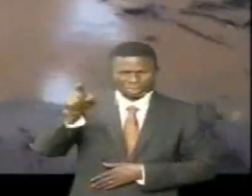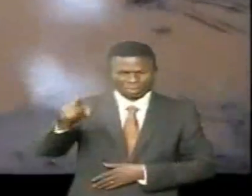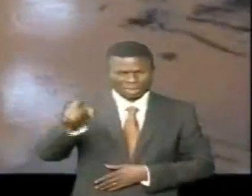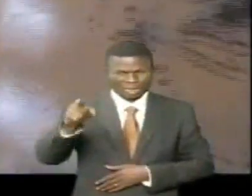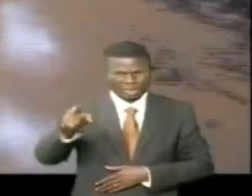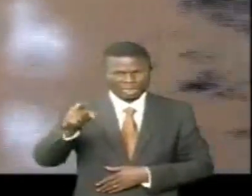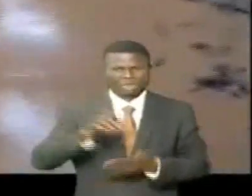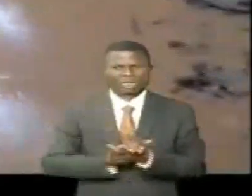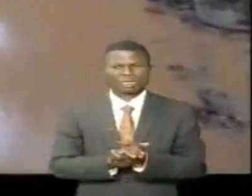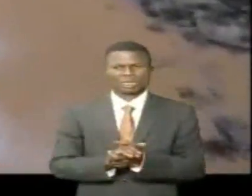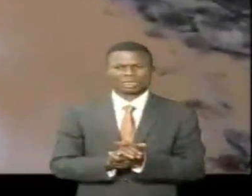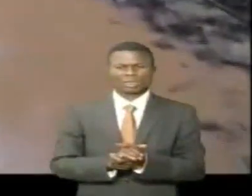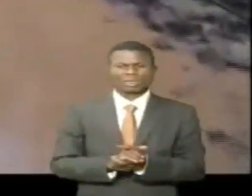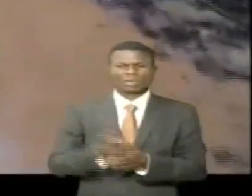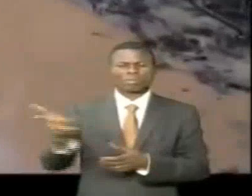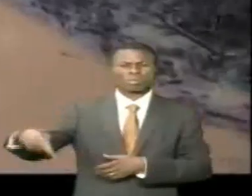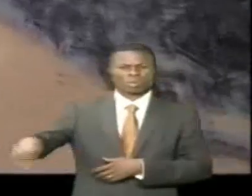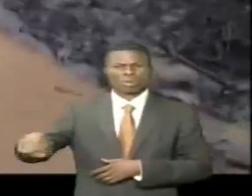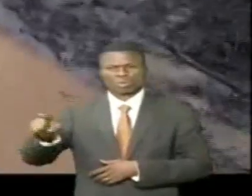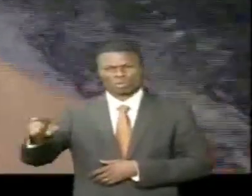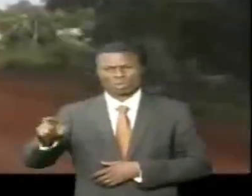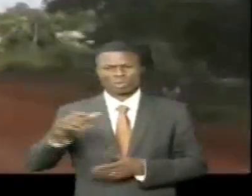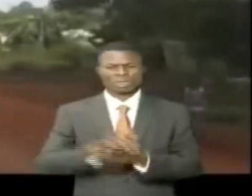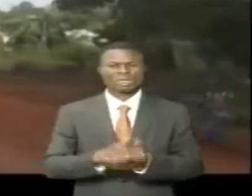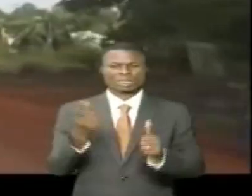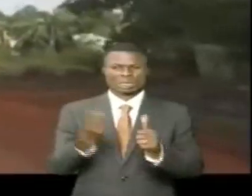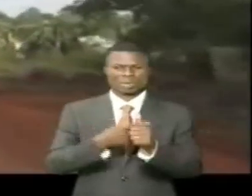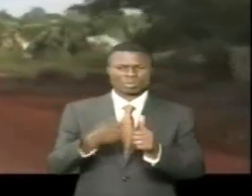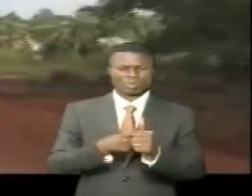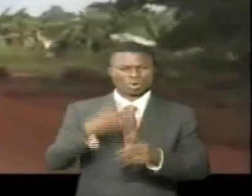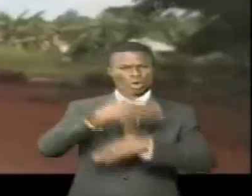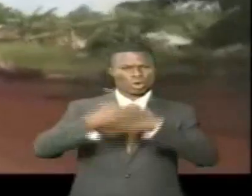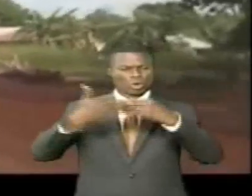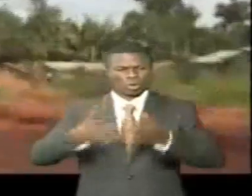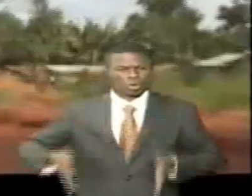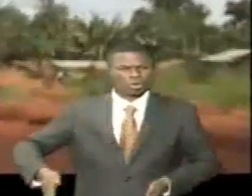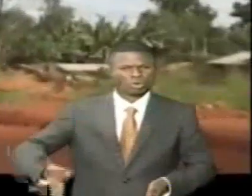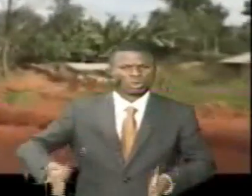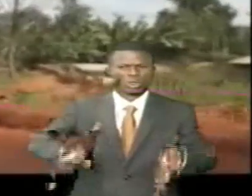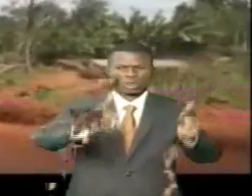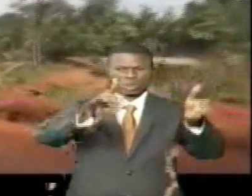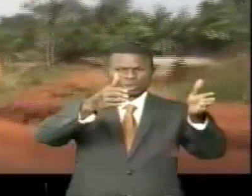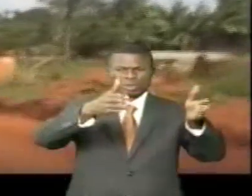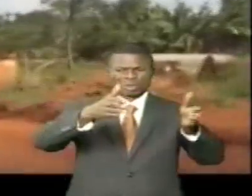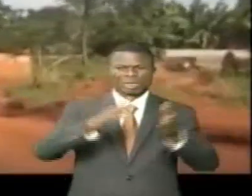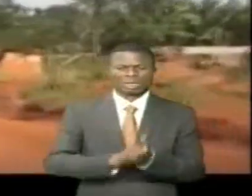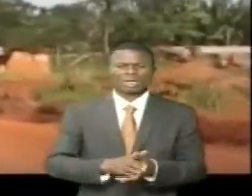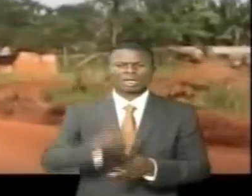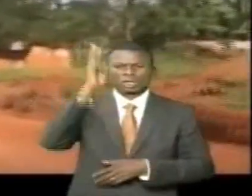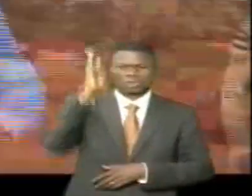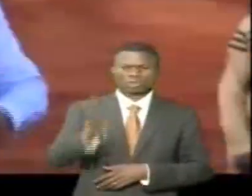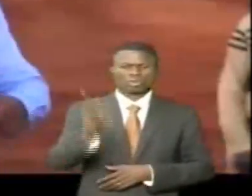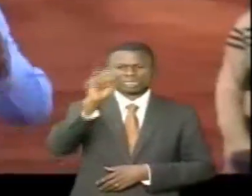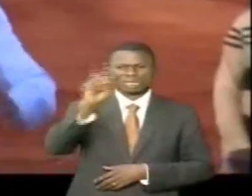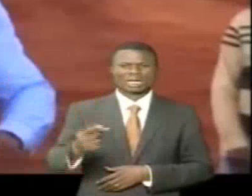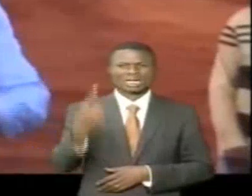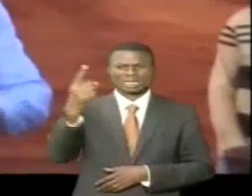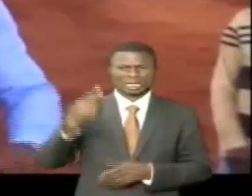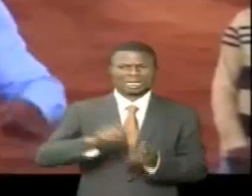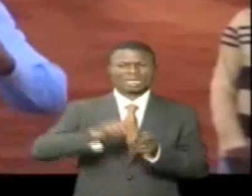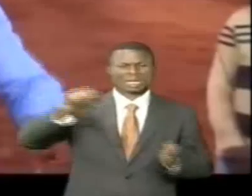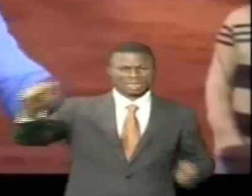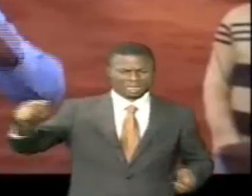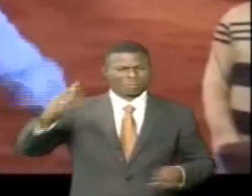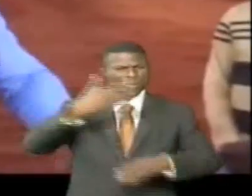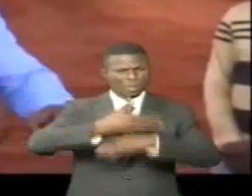des secteurs de la vie provinciale, notamment les infrastructures routières, avec plus de 331 km réhabilités